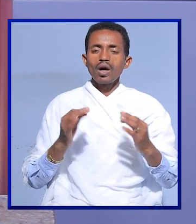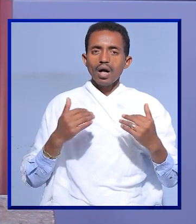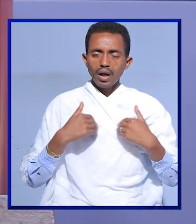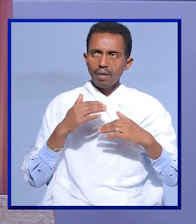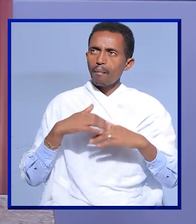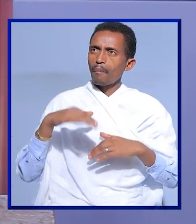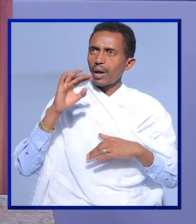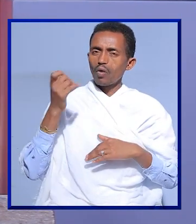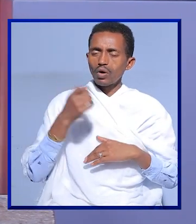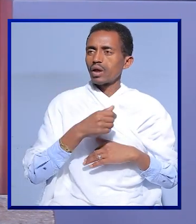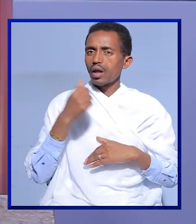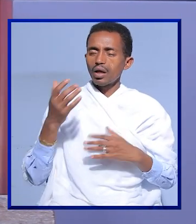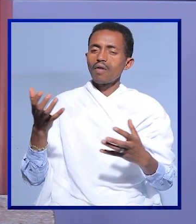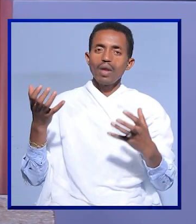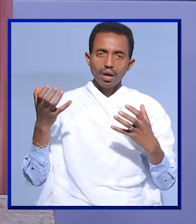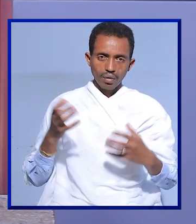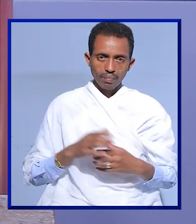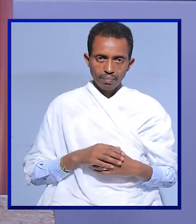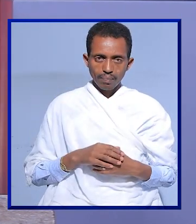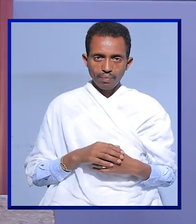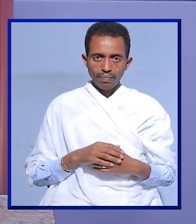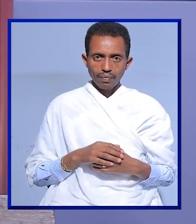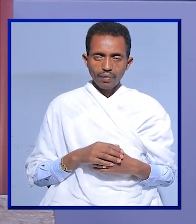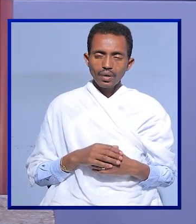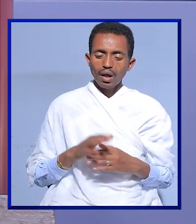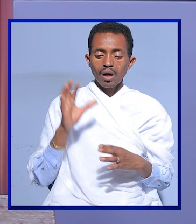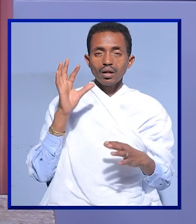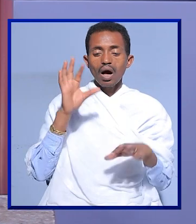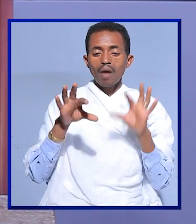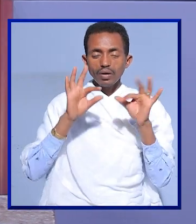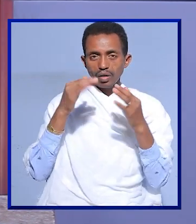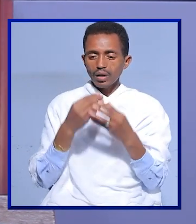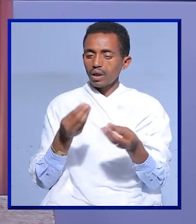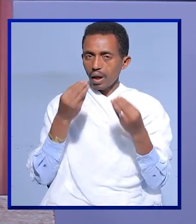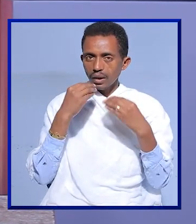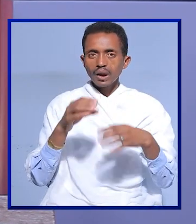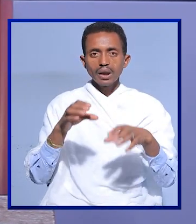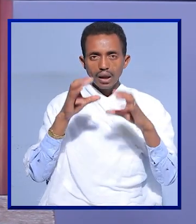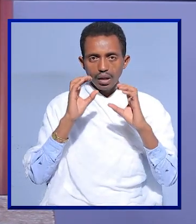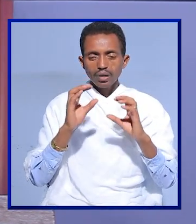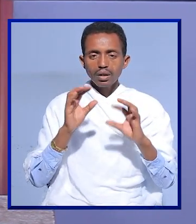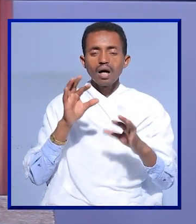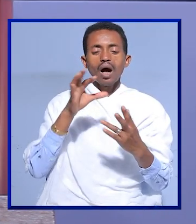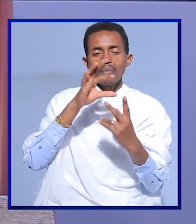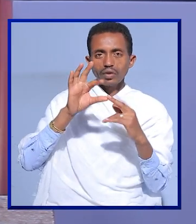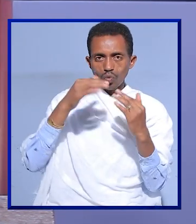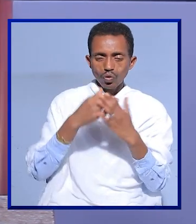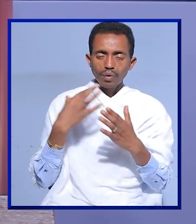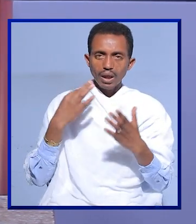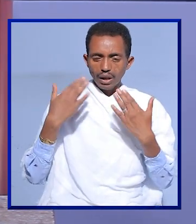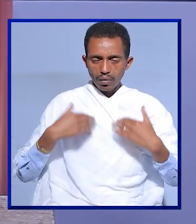ካለን በላይ ሌላ እየፈለግን አማርጠን እየበላን አማርጠን እየጠጣን አማርጠን